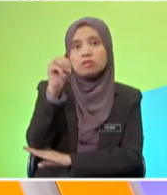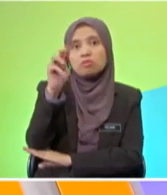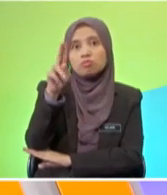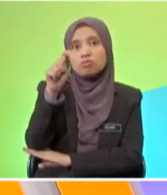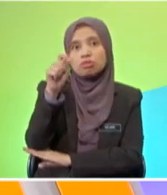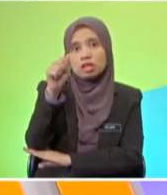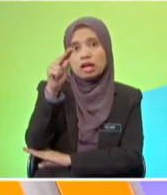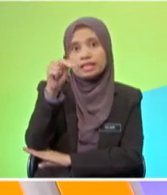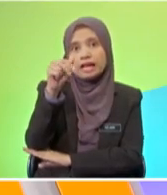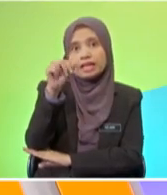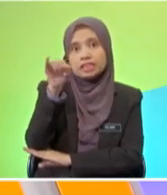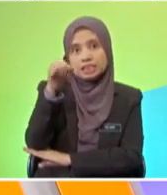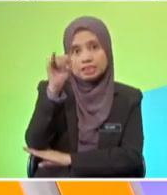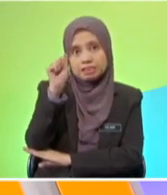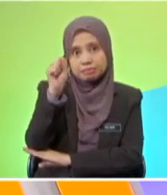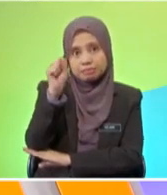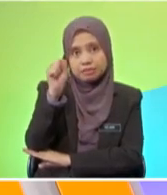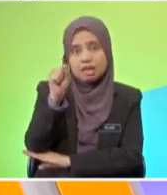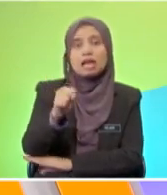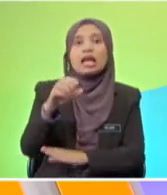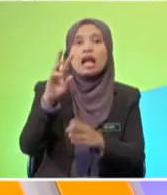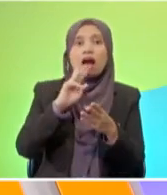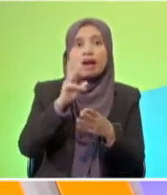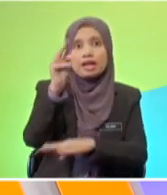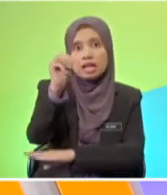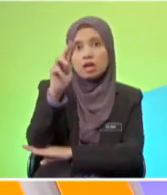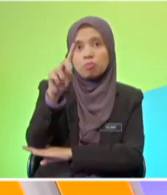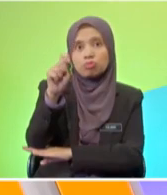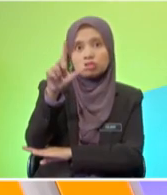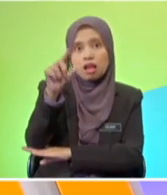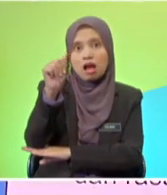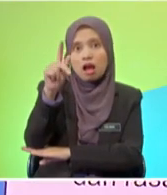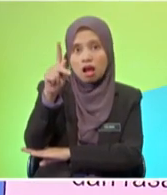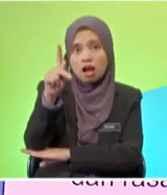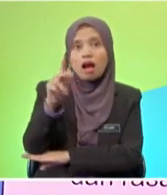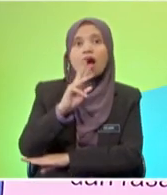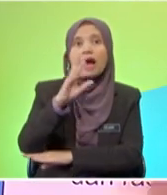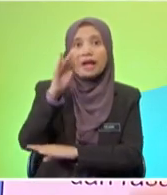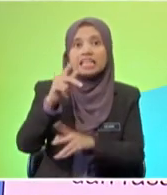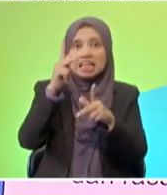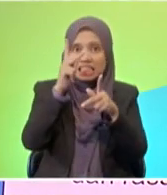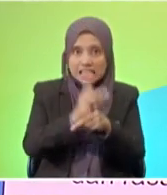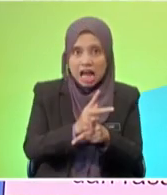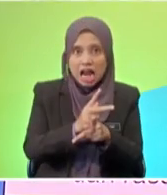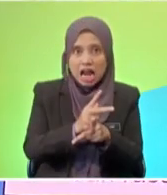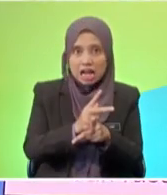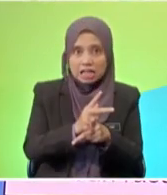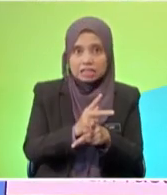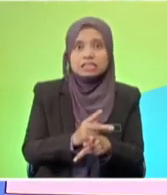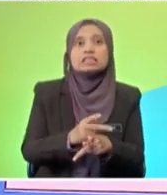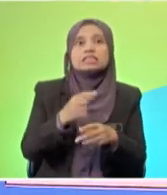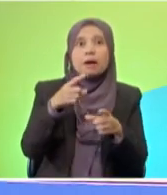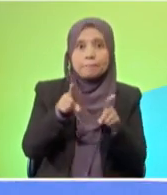adalah air yang kekal dengan sifat asal kejadiannya sebagaimana yang diciptakan oleh